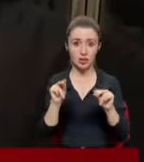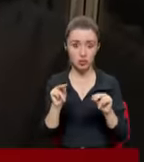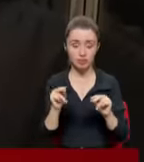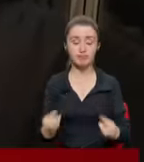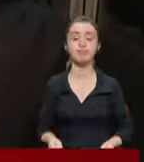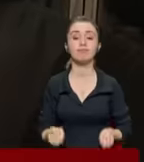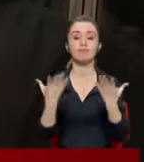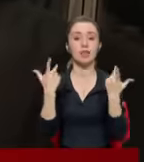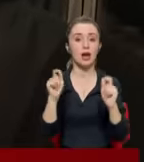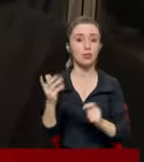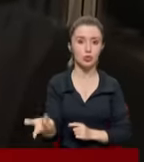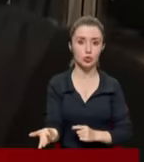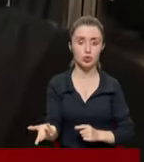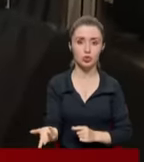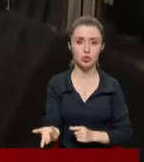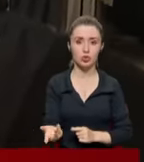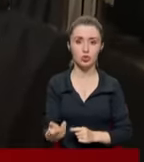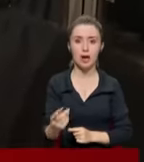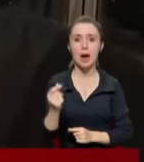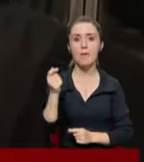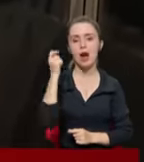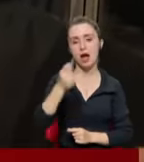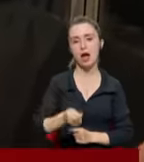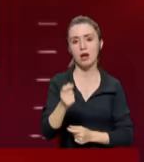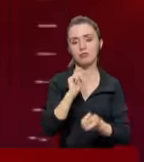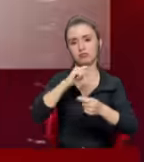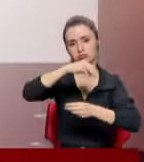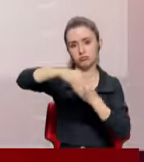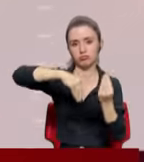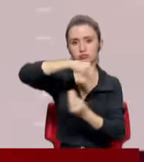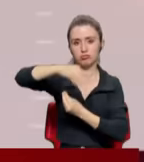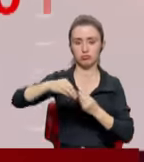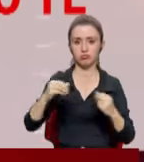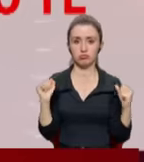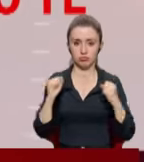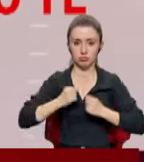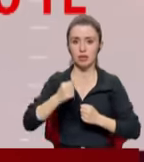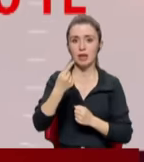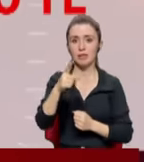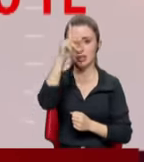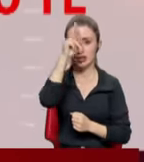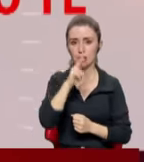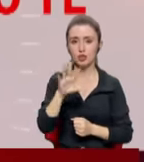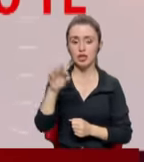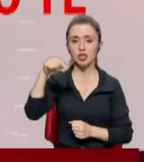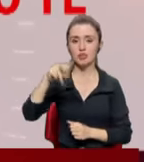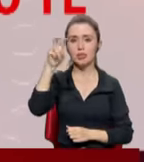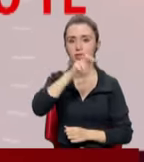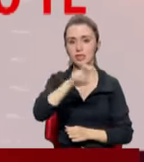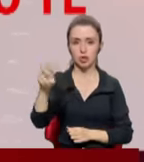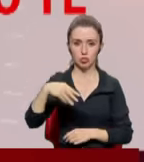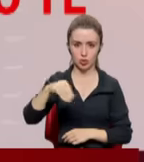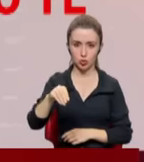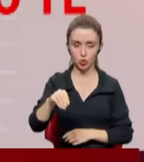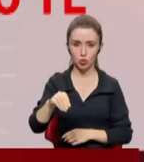yok Ne yapıyorsunuz sade nakite dönsün diye çeviriyoruz kabanlar kışın 150'ye veriyorduk şu anda 800 L